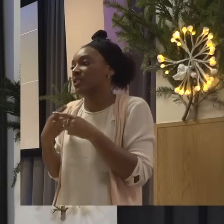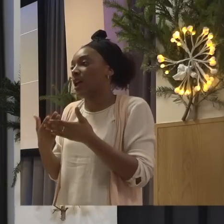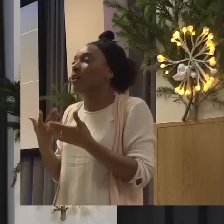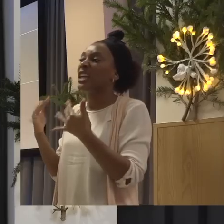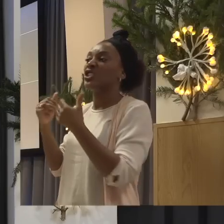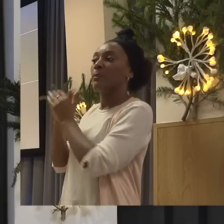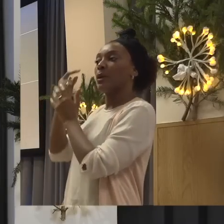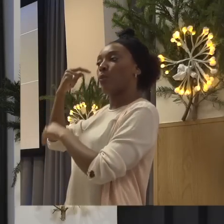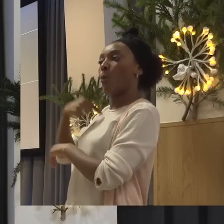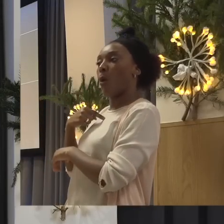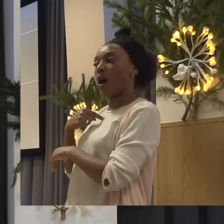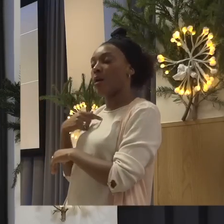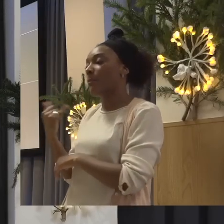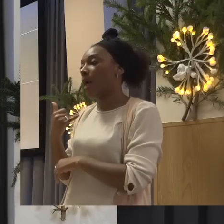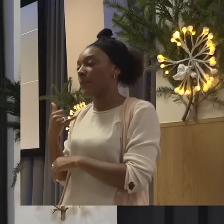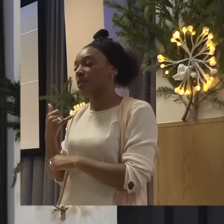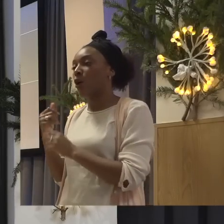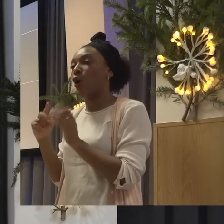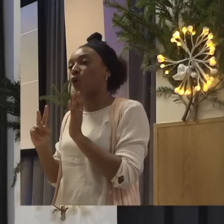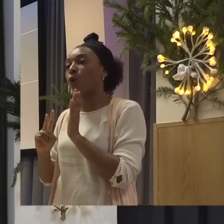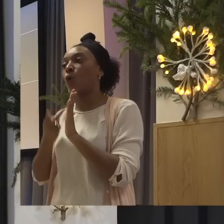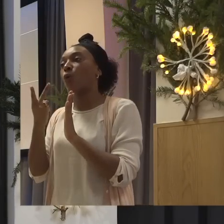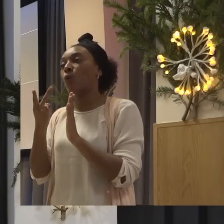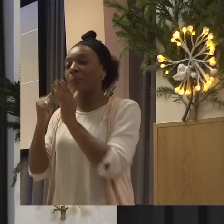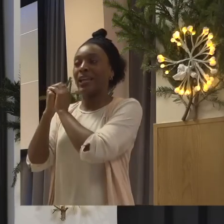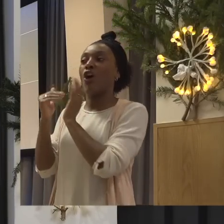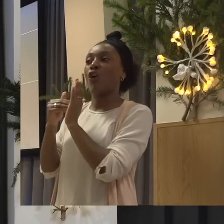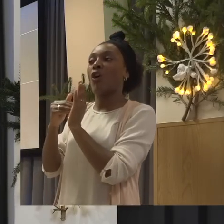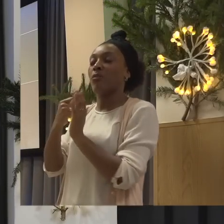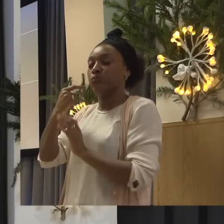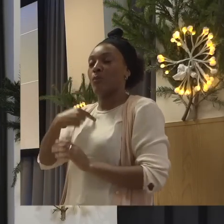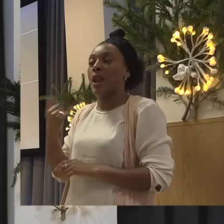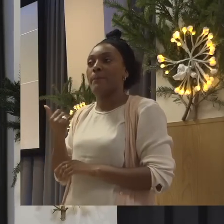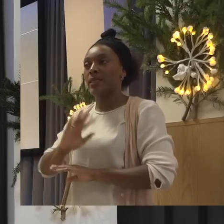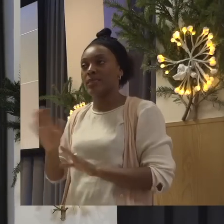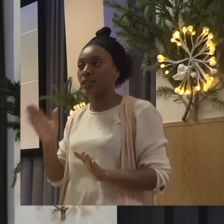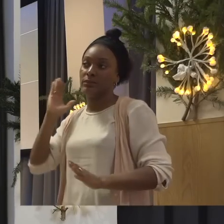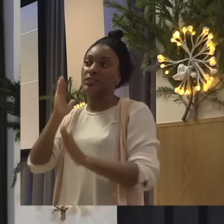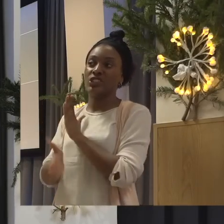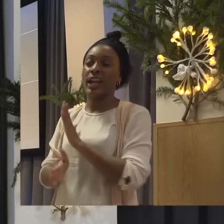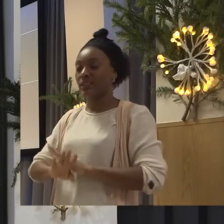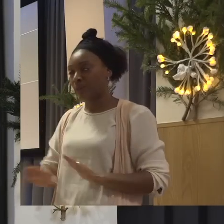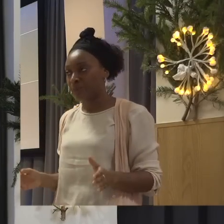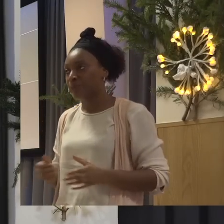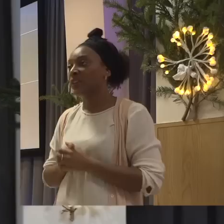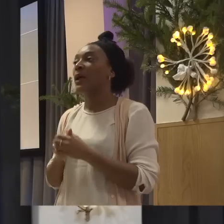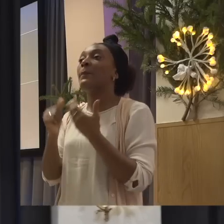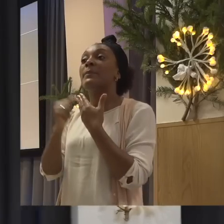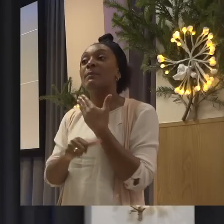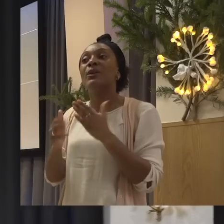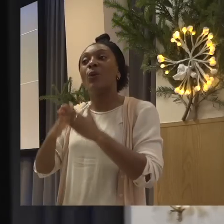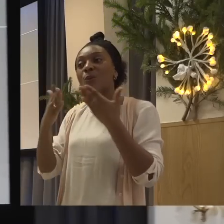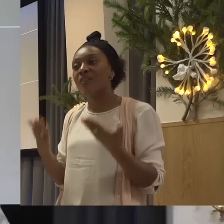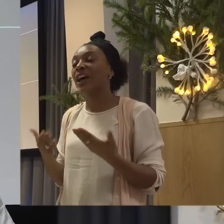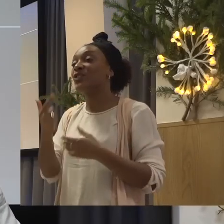moi, je ne veux pas annuler la prière qui a été faite à mon endroit. Donc je vais vous inviter simplement à ouvrir vos Bibles dans le livre de